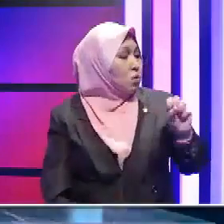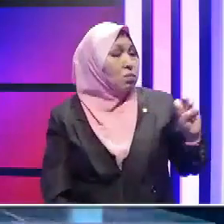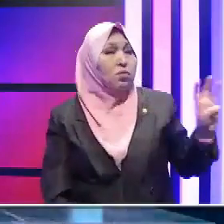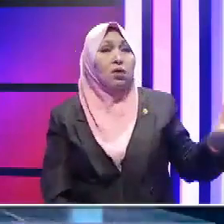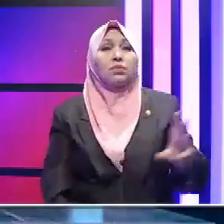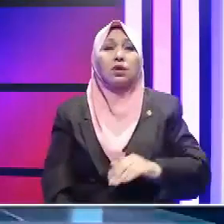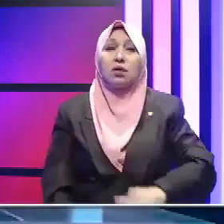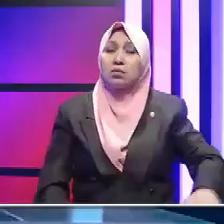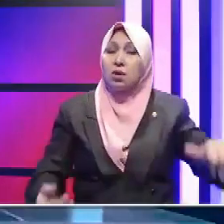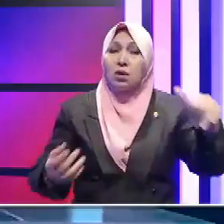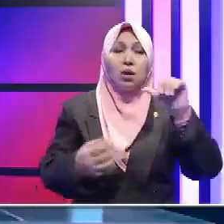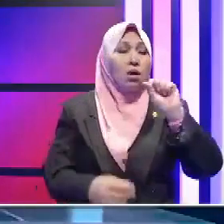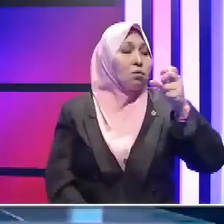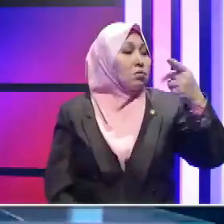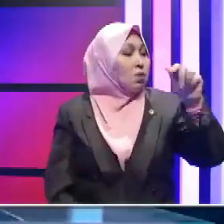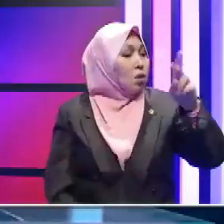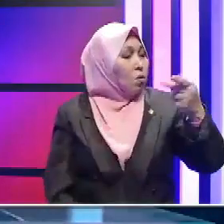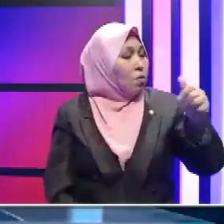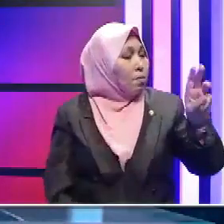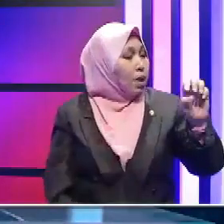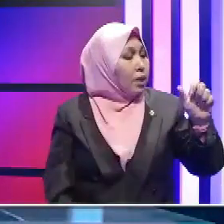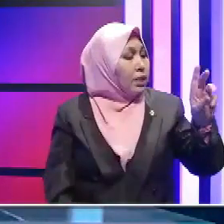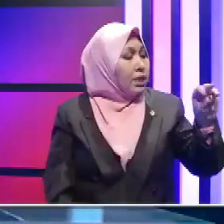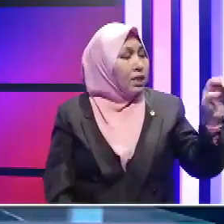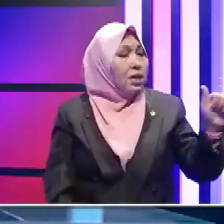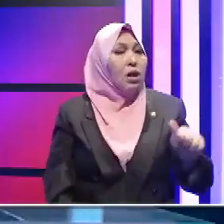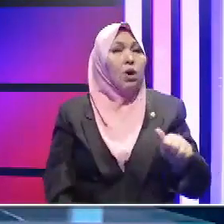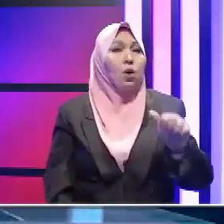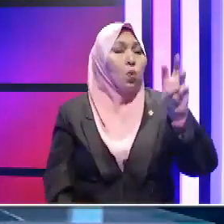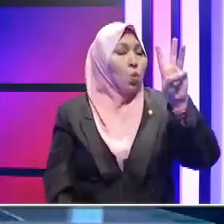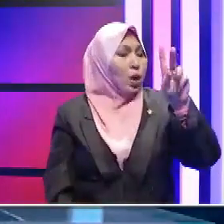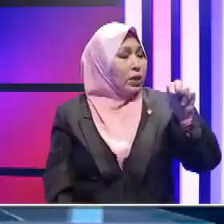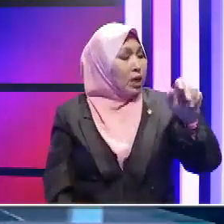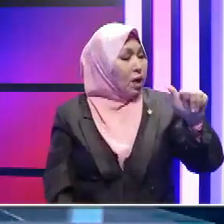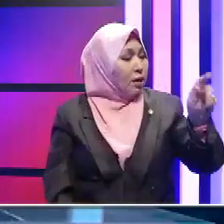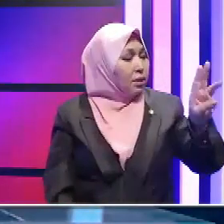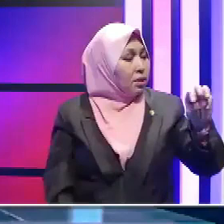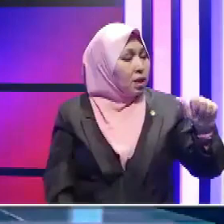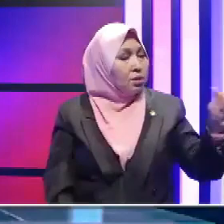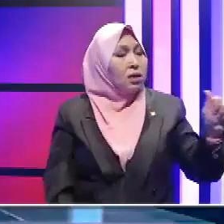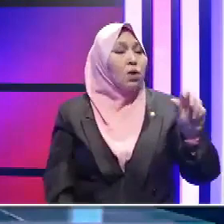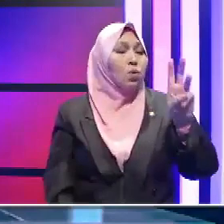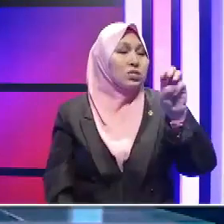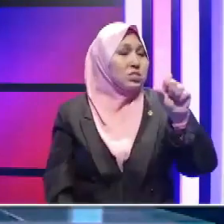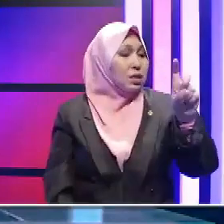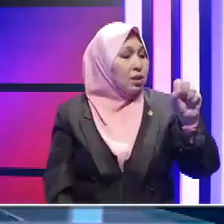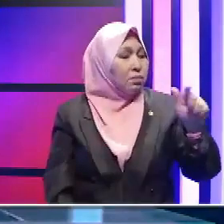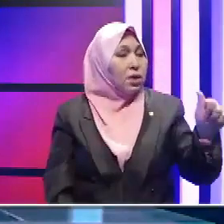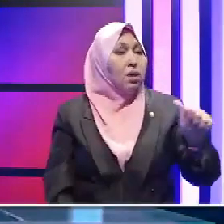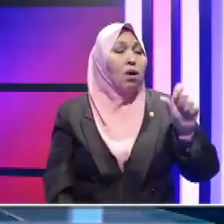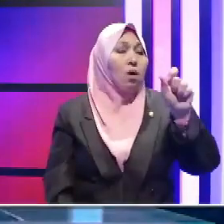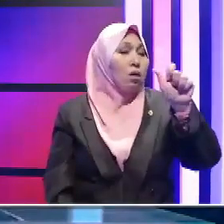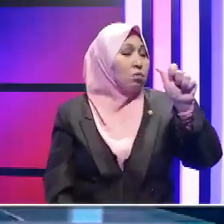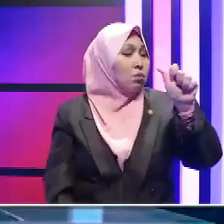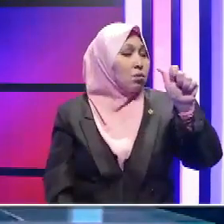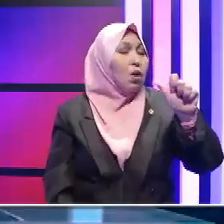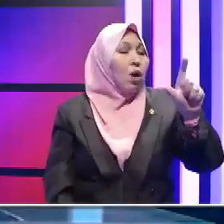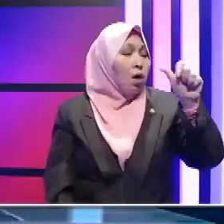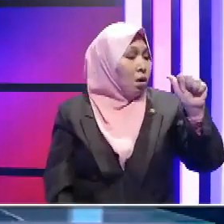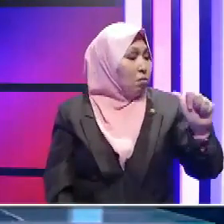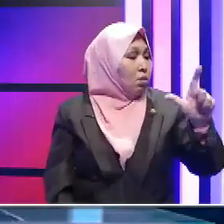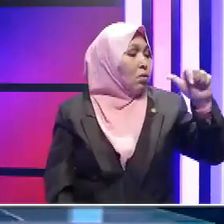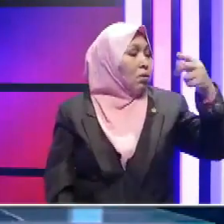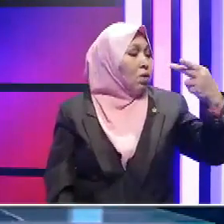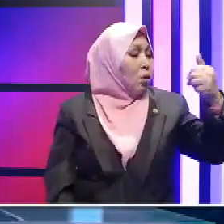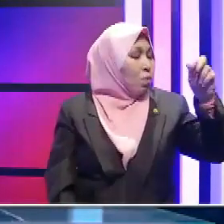Allah dinawah dibina Wahidin Nasa jami'al wajah anda sebanding maneh dada Amar hamnabilquran nunggu aja